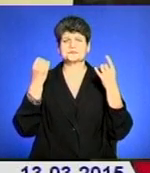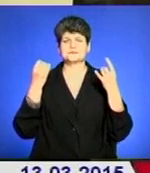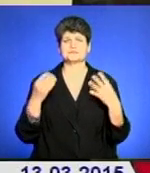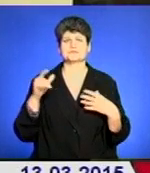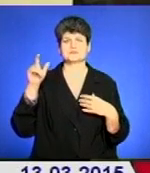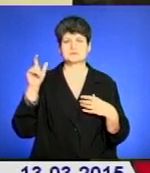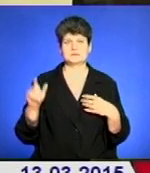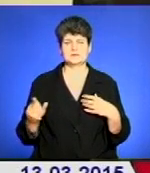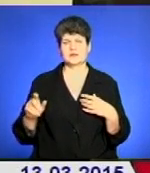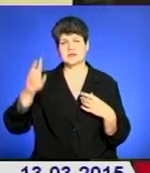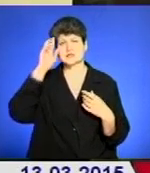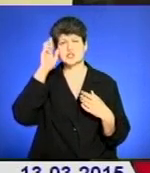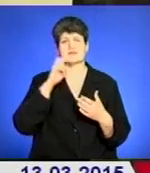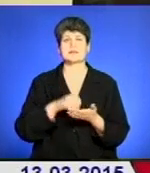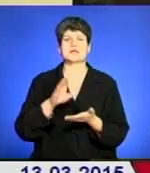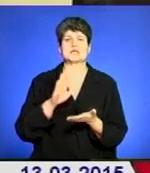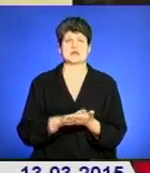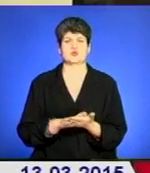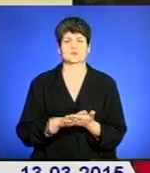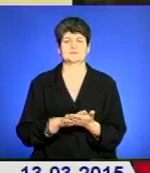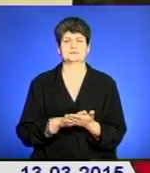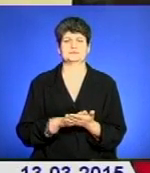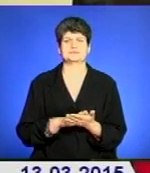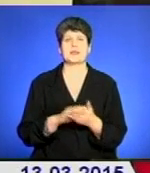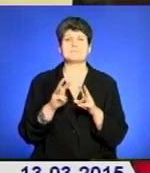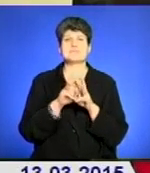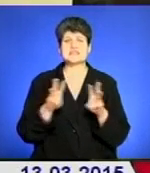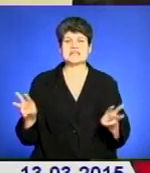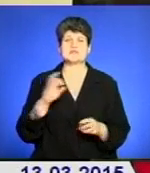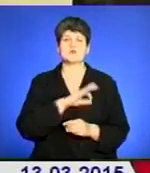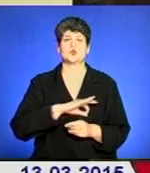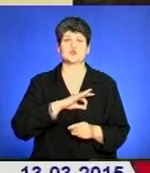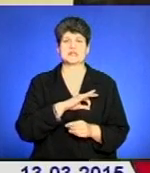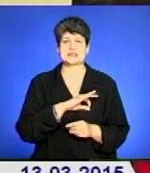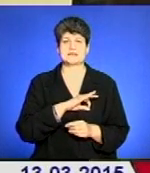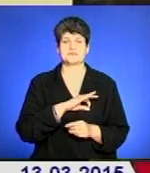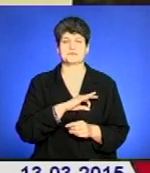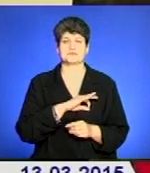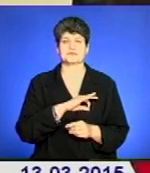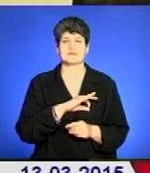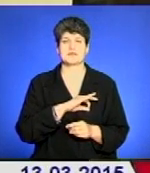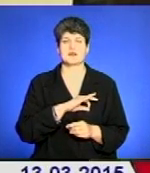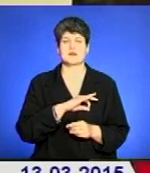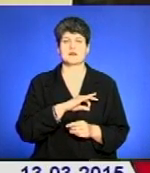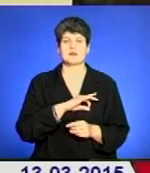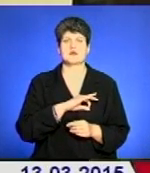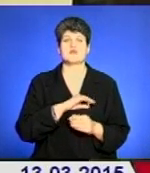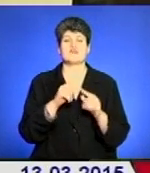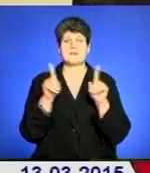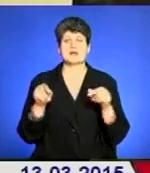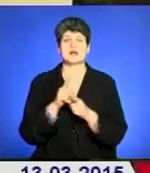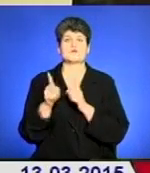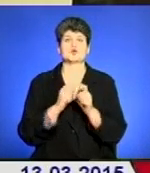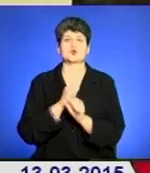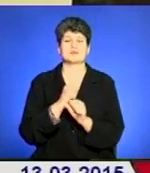громадянина з державним реєстратором, Міністерством юстиції в рамках реформування розроблено два пілотні